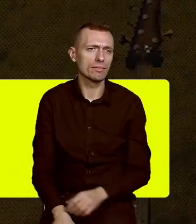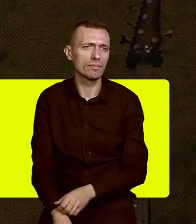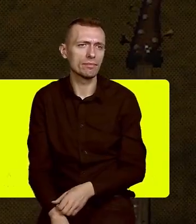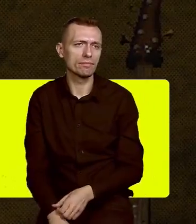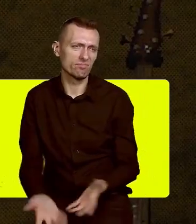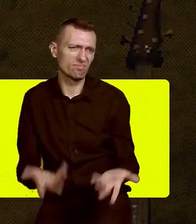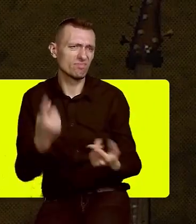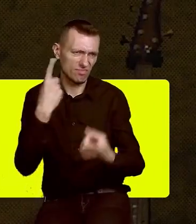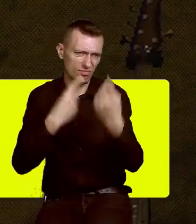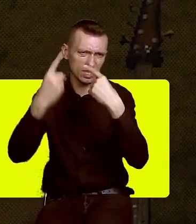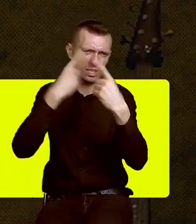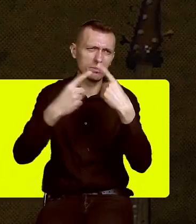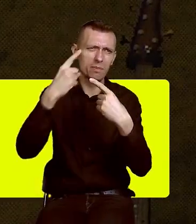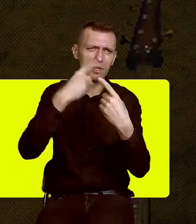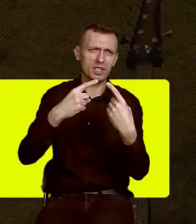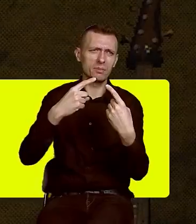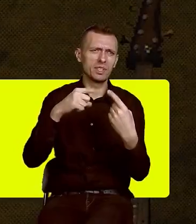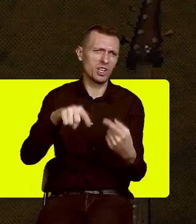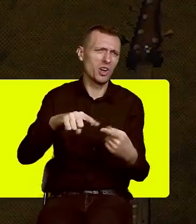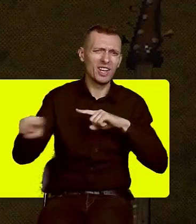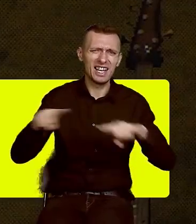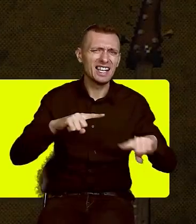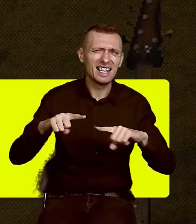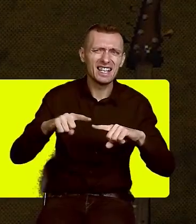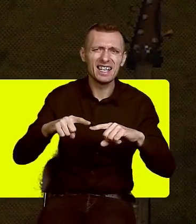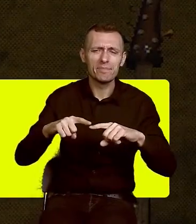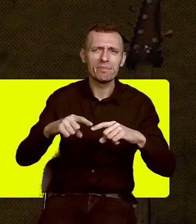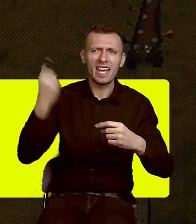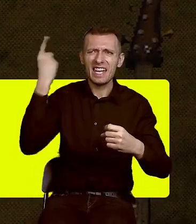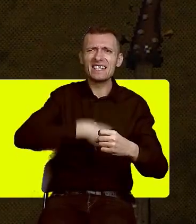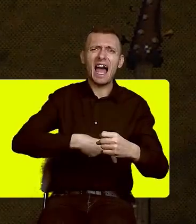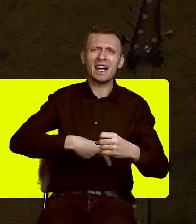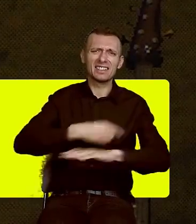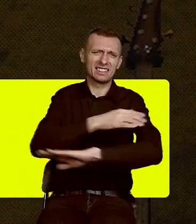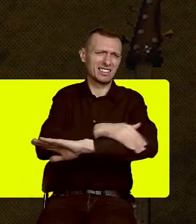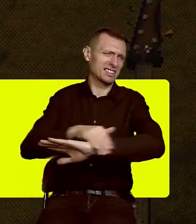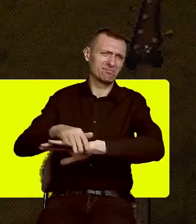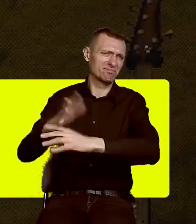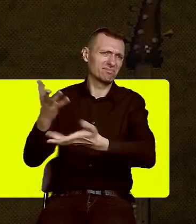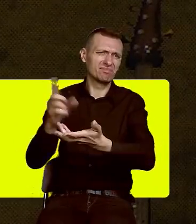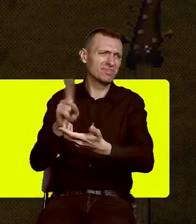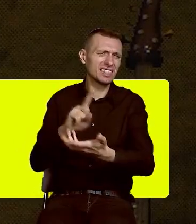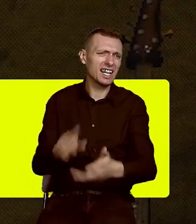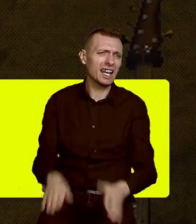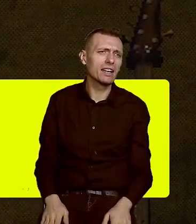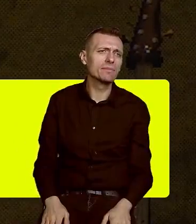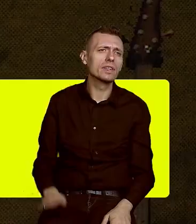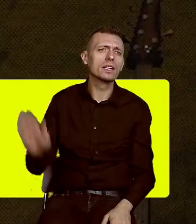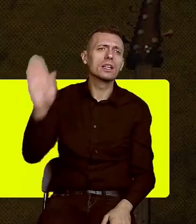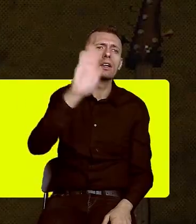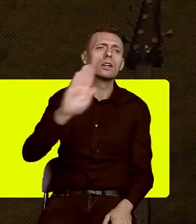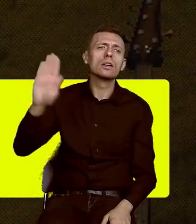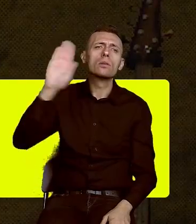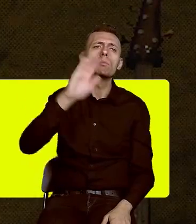zakaz. To nie był zakaz bardzo ograniczający, bo tak naprawdę Bóg powiedział tak. Rozkoszuj się, jedz